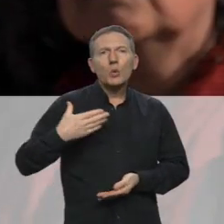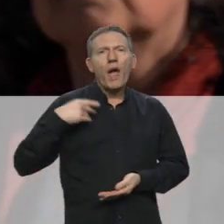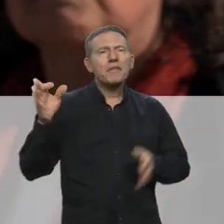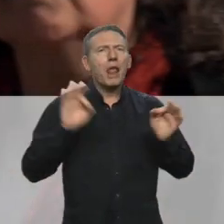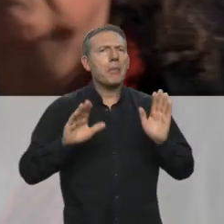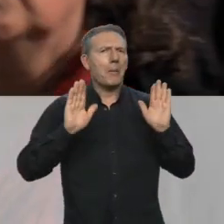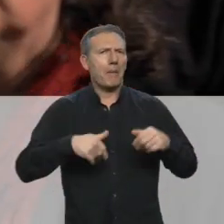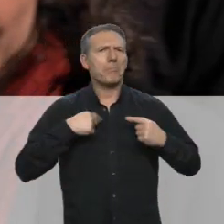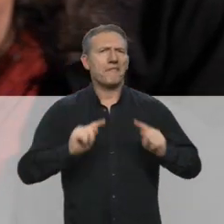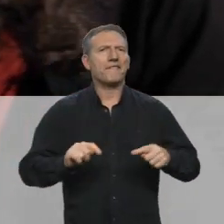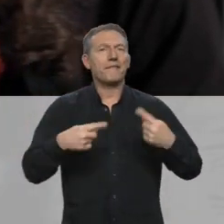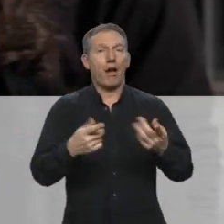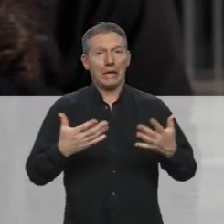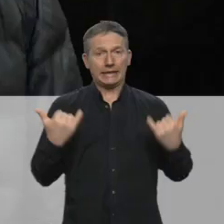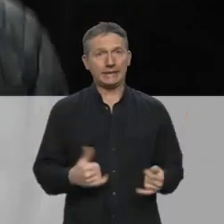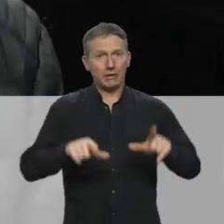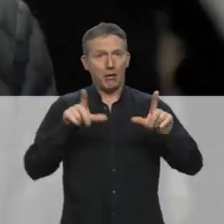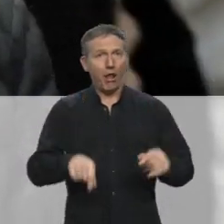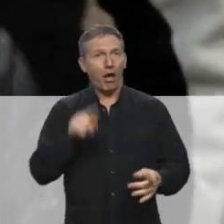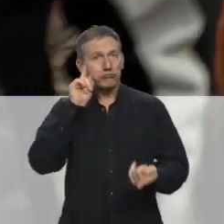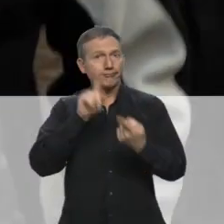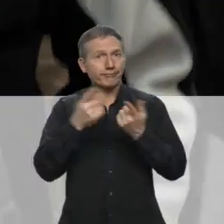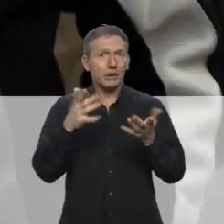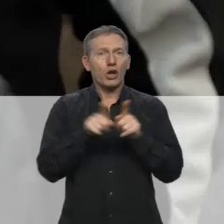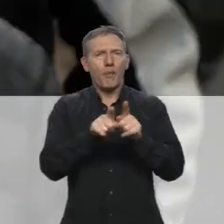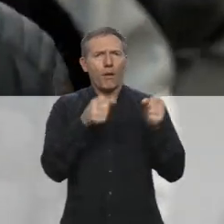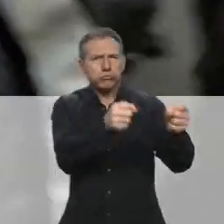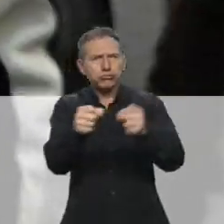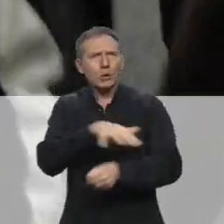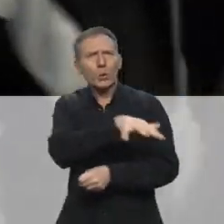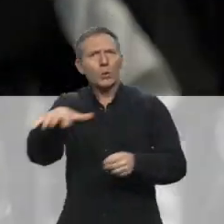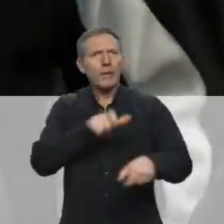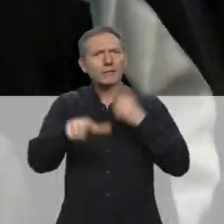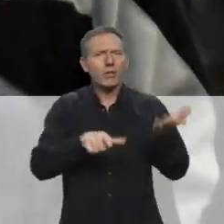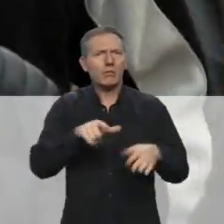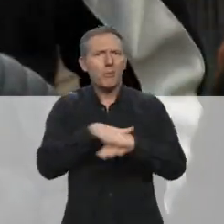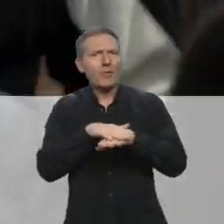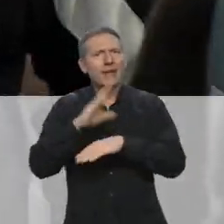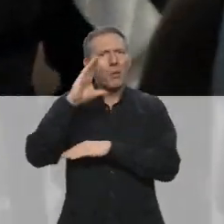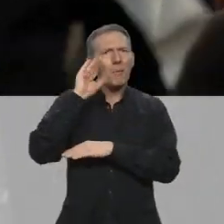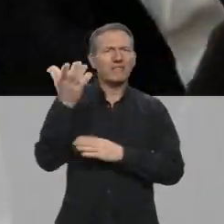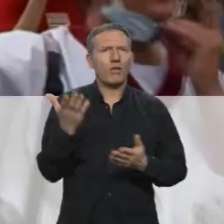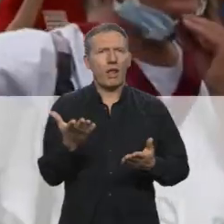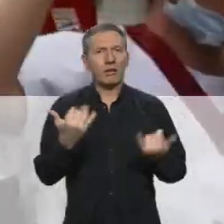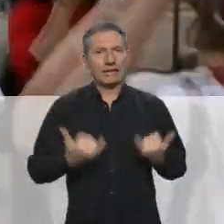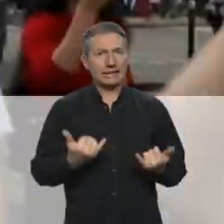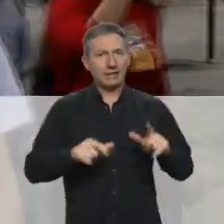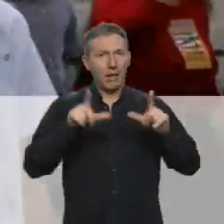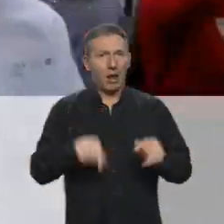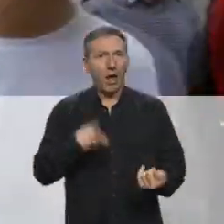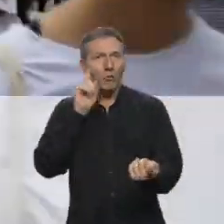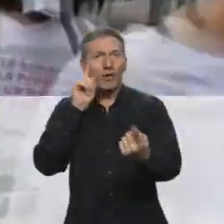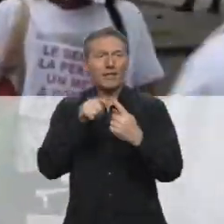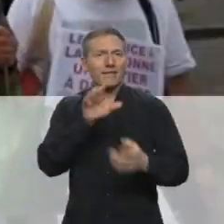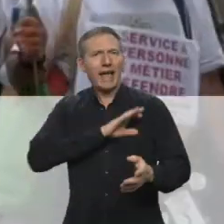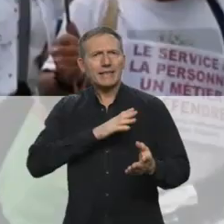pas reçu le carton d'invitation. On est là dans cette élection pour bousculer les politiciens professionnels. On est là dans cette